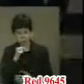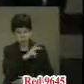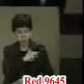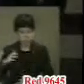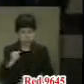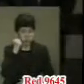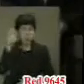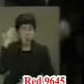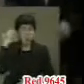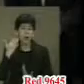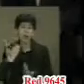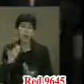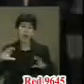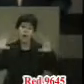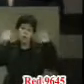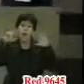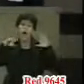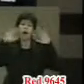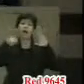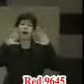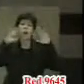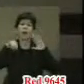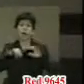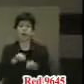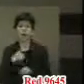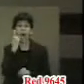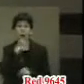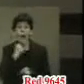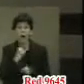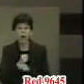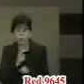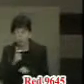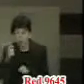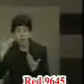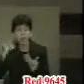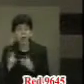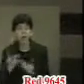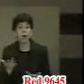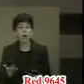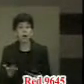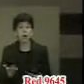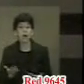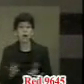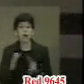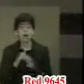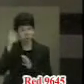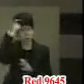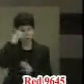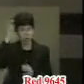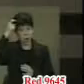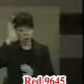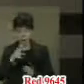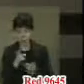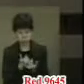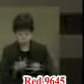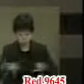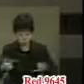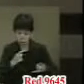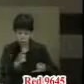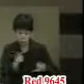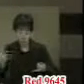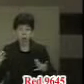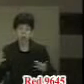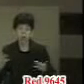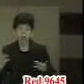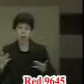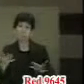งพยาบาลไว้รัฐบาลนั้นแหละครับเอาใครไปยิงตายหมดเลยครับไอ้พม่า10กว่าคนตายเรียงศพเป็นแถวเลยอย่